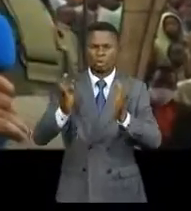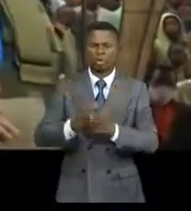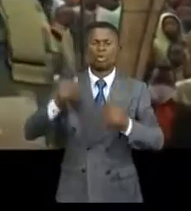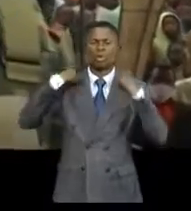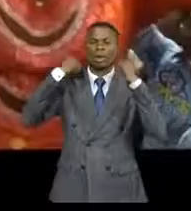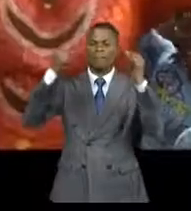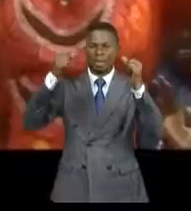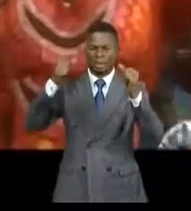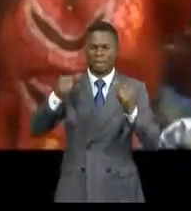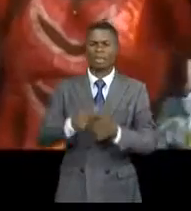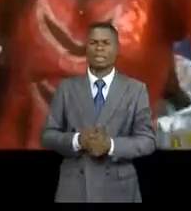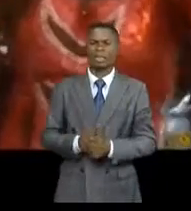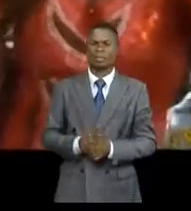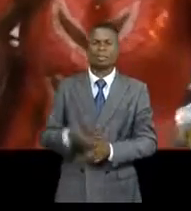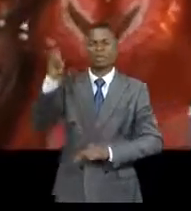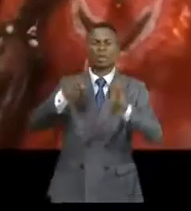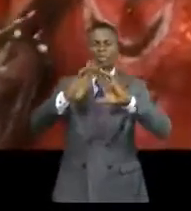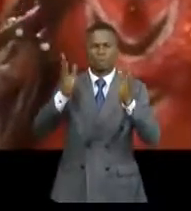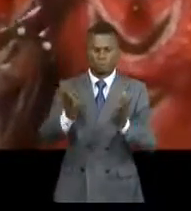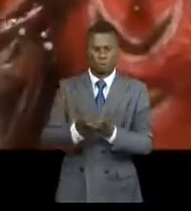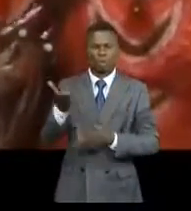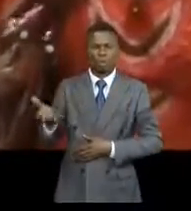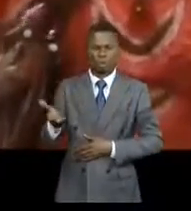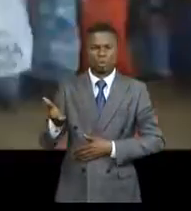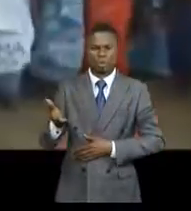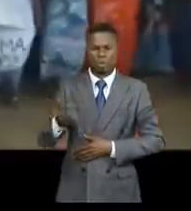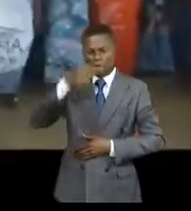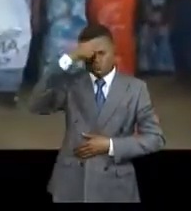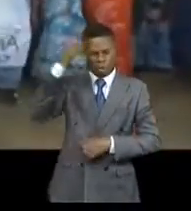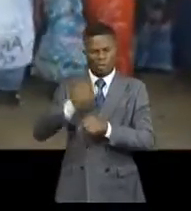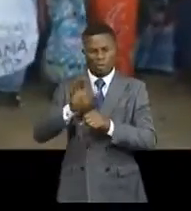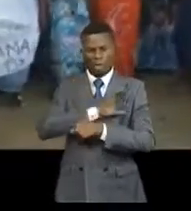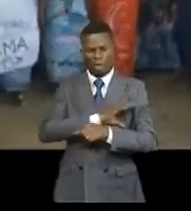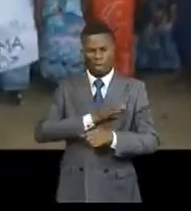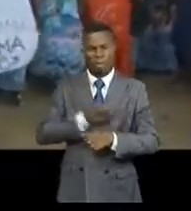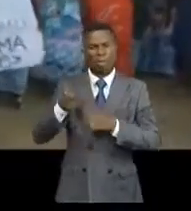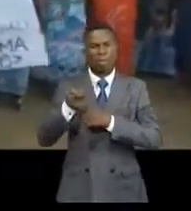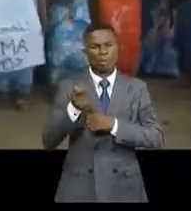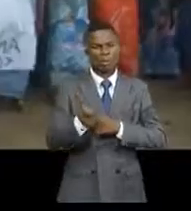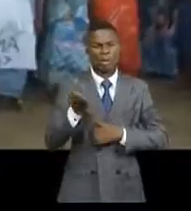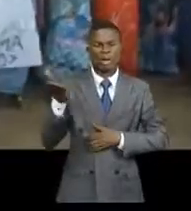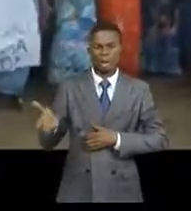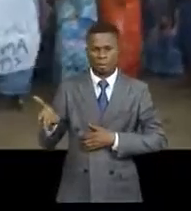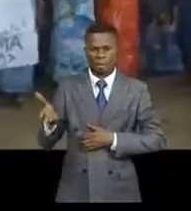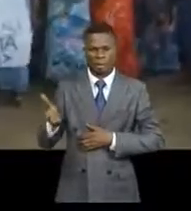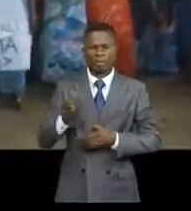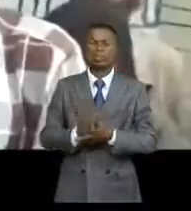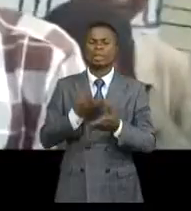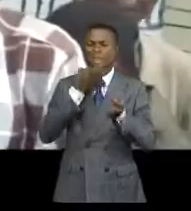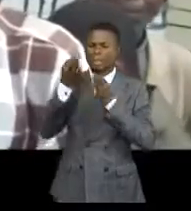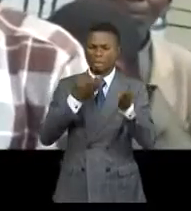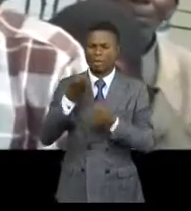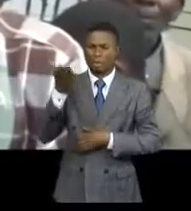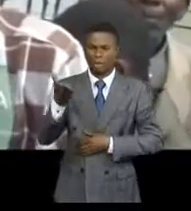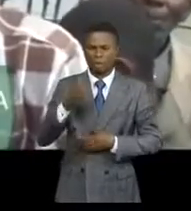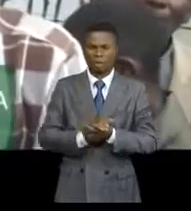À cet effet, la population de la place, qui a tant souffert du comportement de ces détenteurs illégaux d'armes à feu, n'a pas manqué de mots. Tu m'as